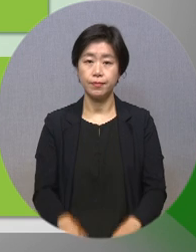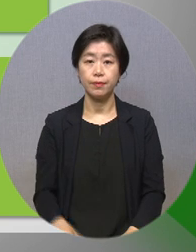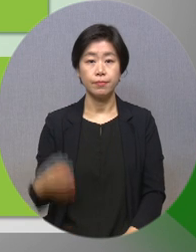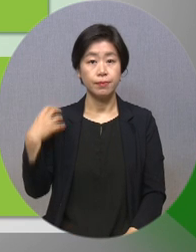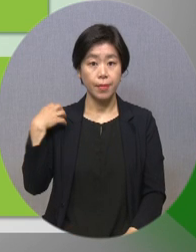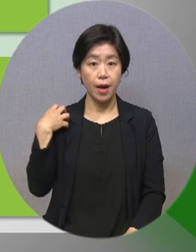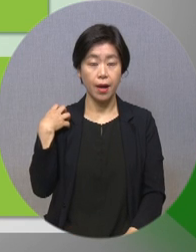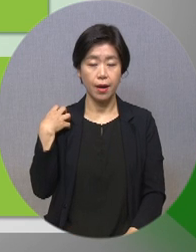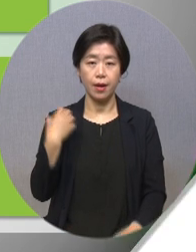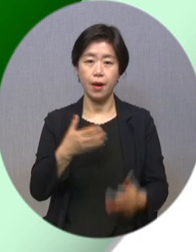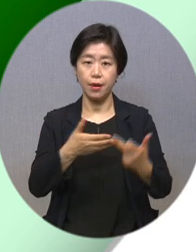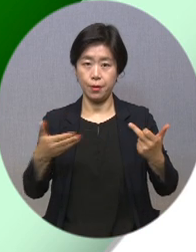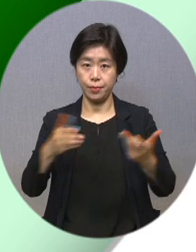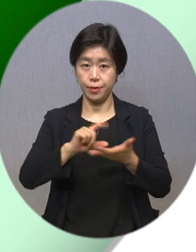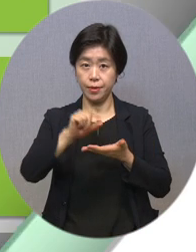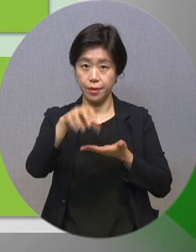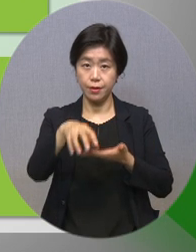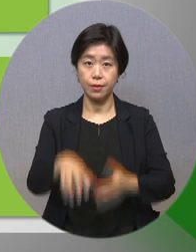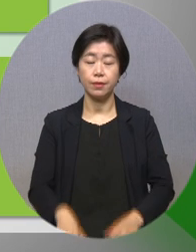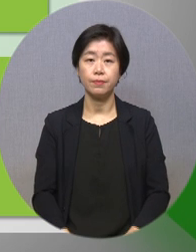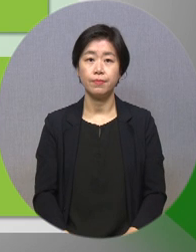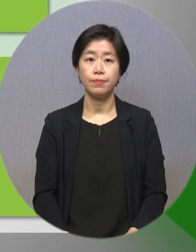담당지사는 강원지사입니다.